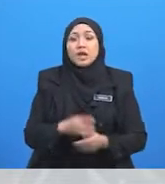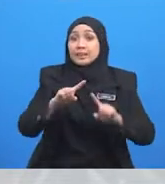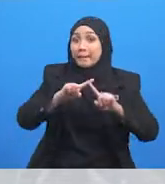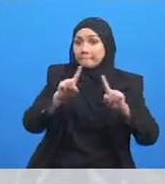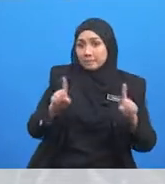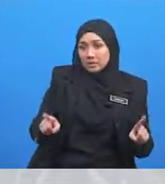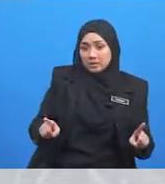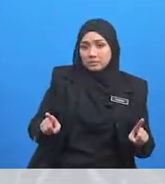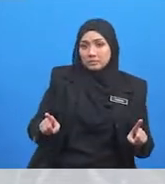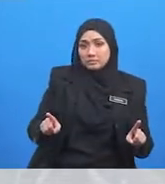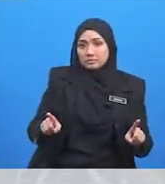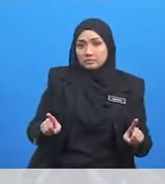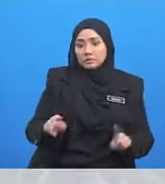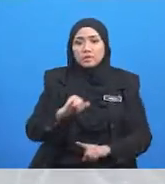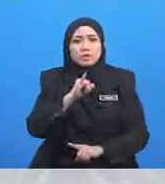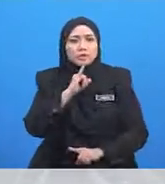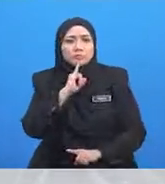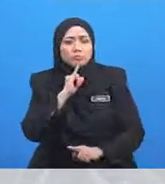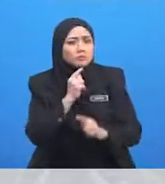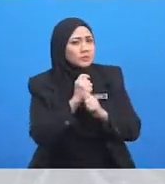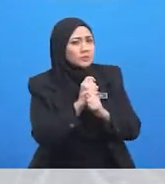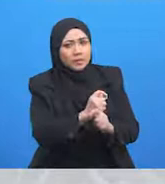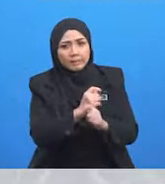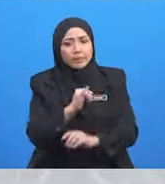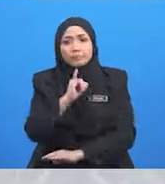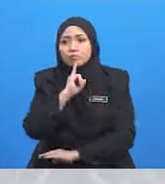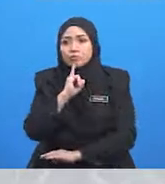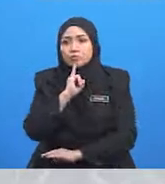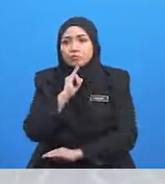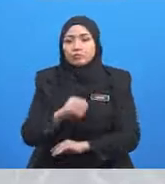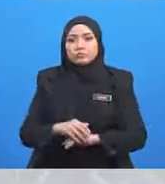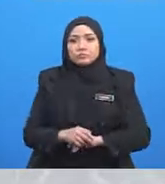tapi ibu tetap ibu.